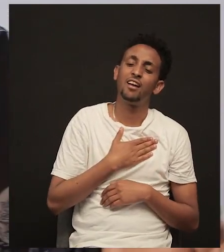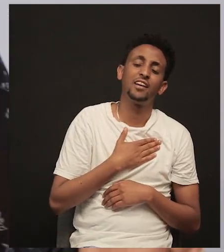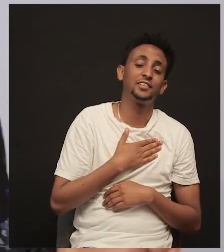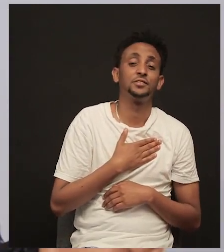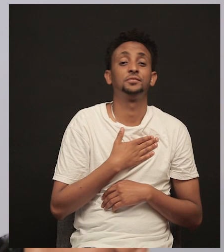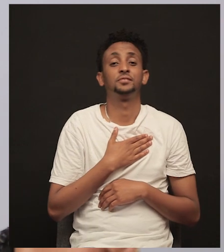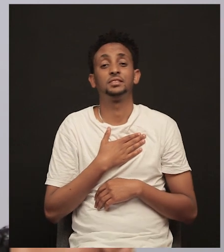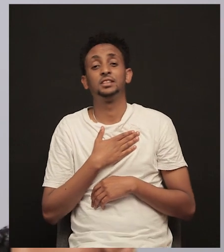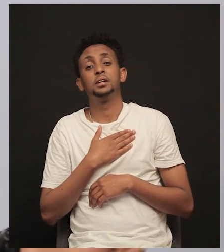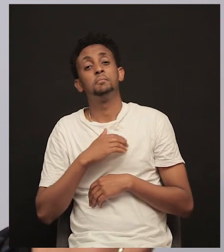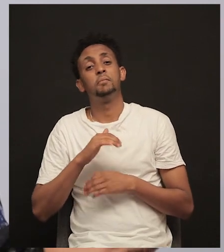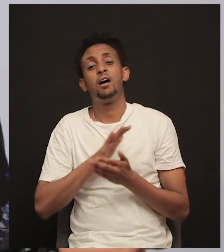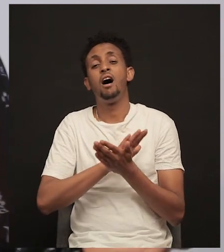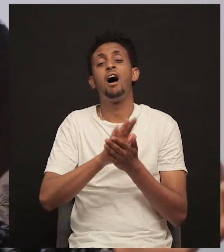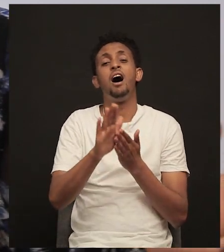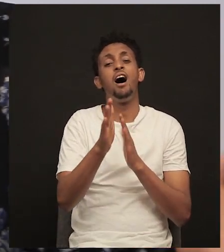ፈላጊዬ